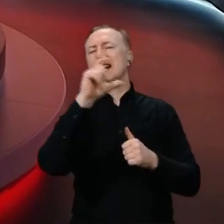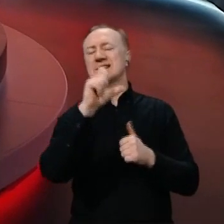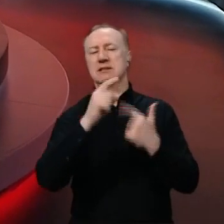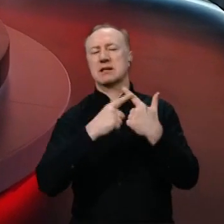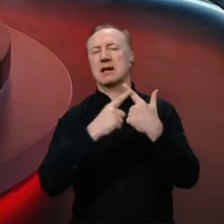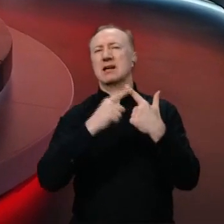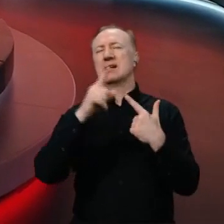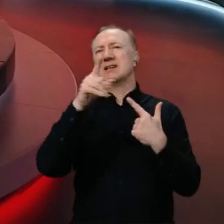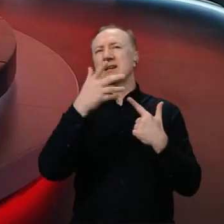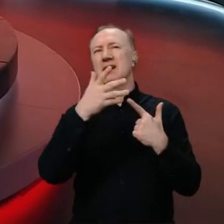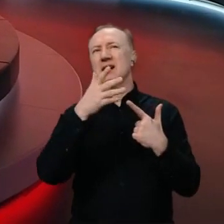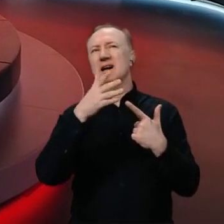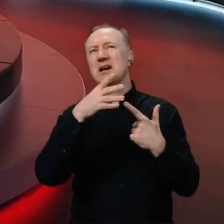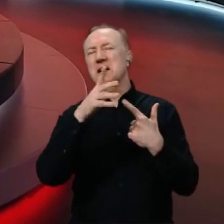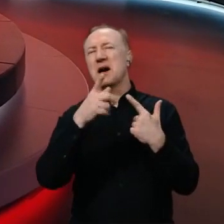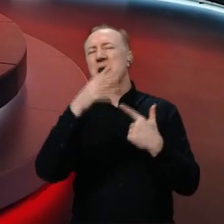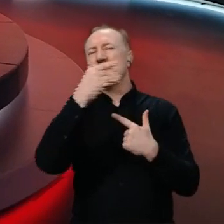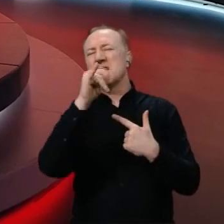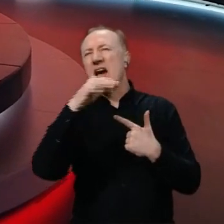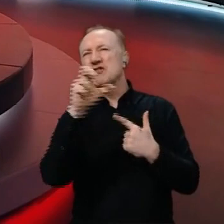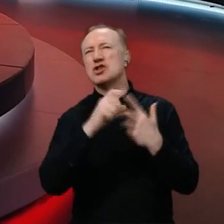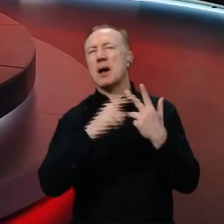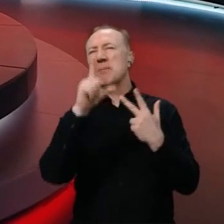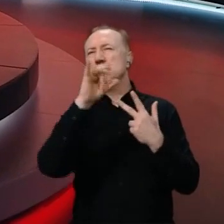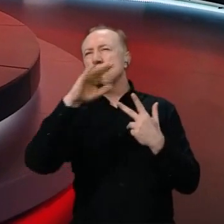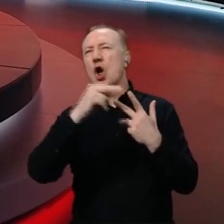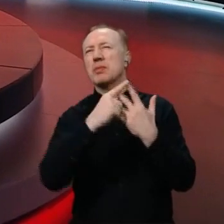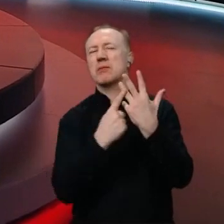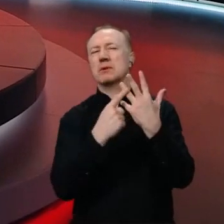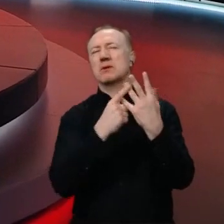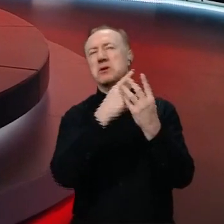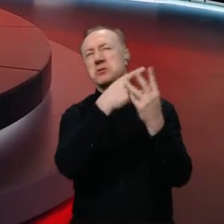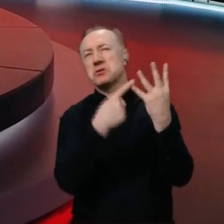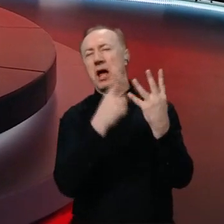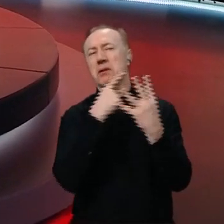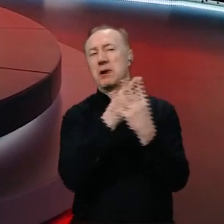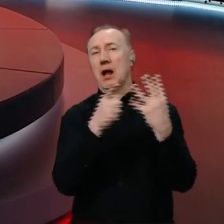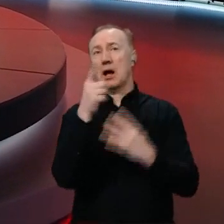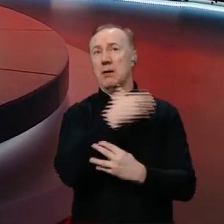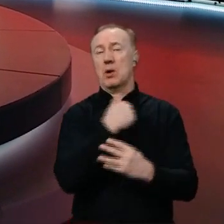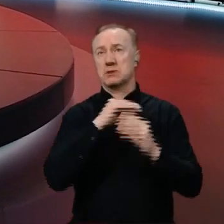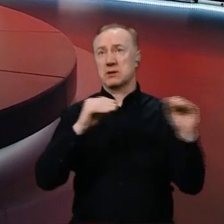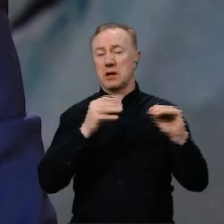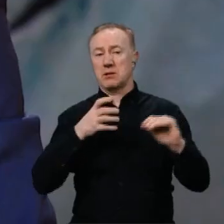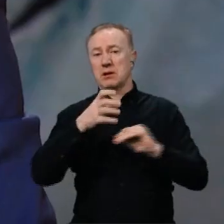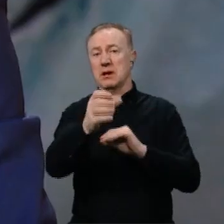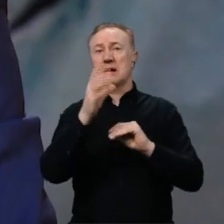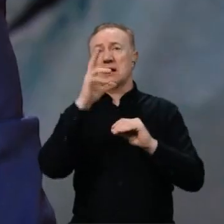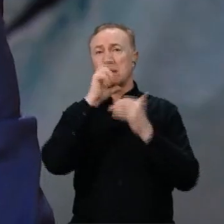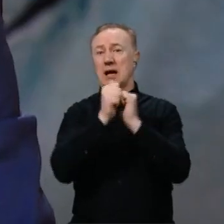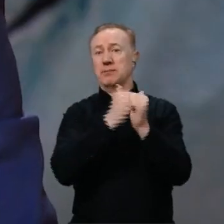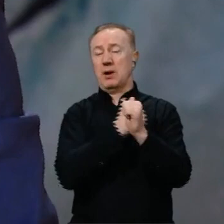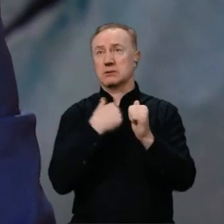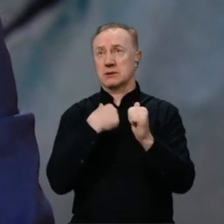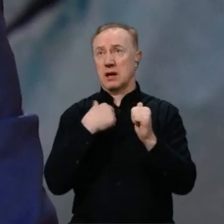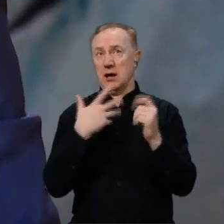Czesław Michniewicz czy Marek Paprzon. Ty widzisz taki realny scenariusz, że polski trener bierze kadrę? Widzę i myślę, że